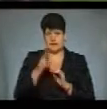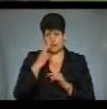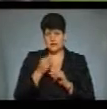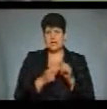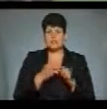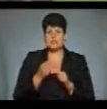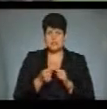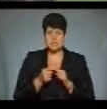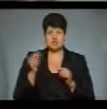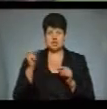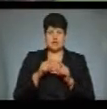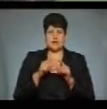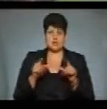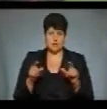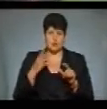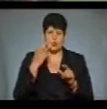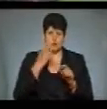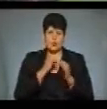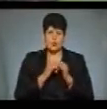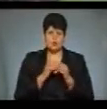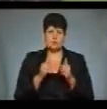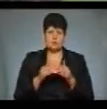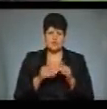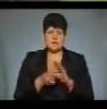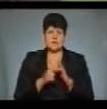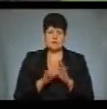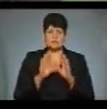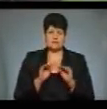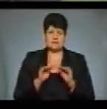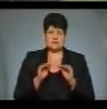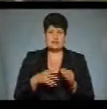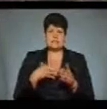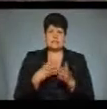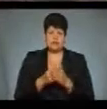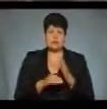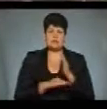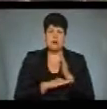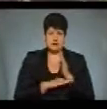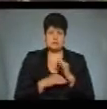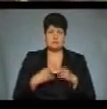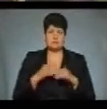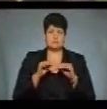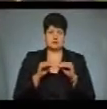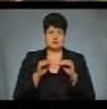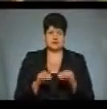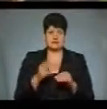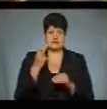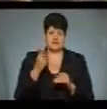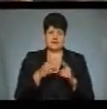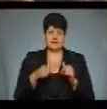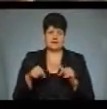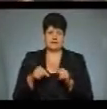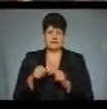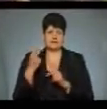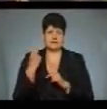традицію таку шкільну, коли кожен випускний клас буде садити своє якесь дерево. Ми висадили 2 види сакур, 2 з